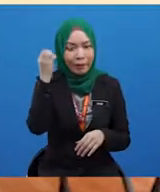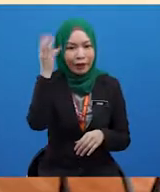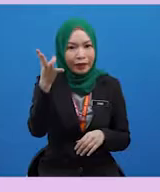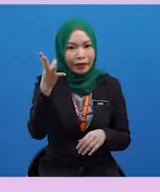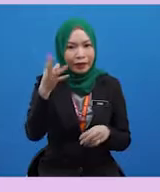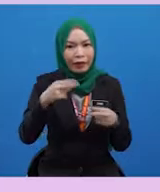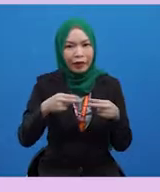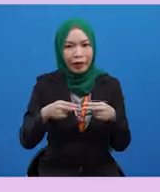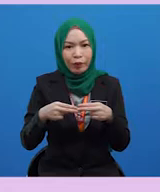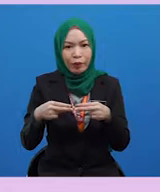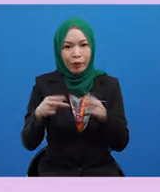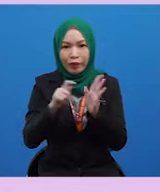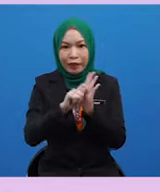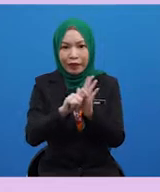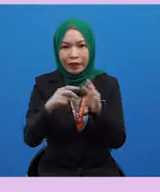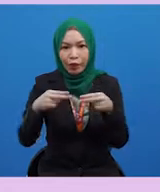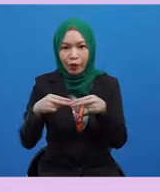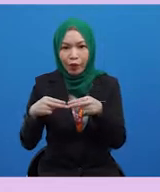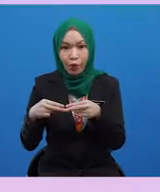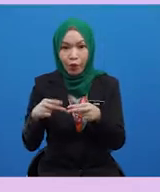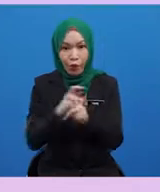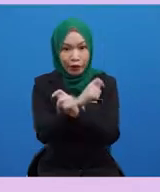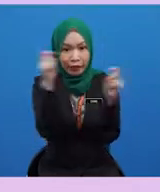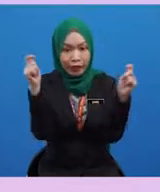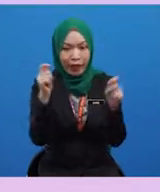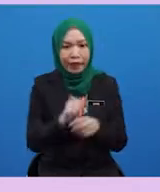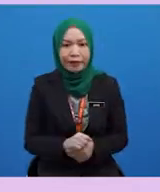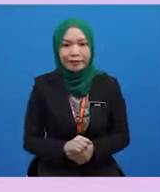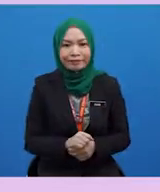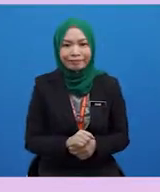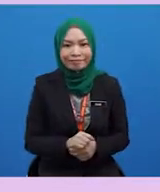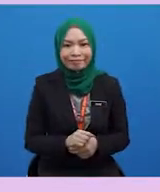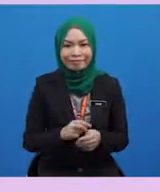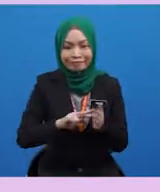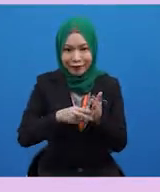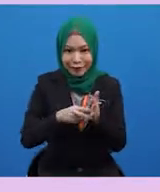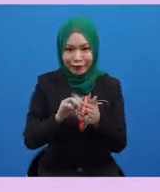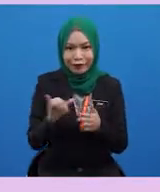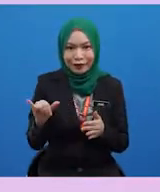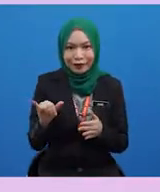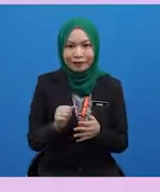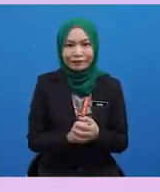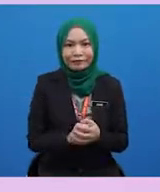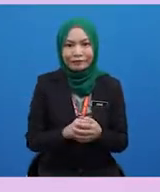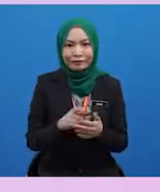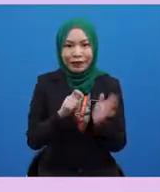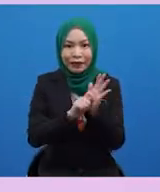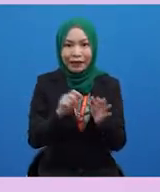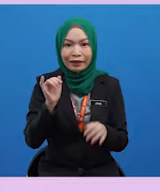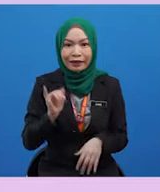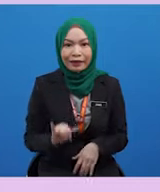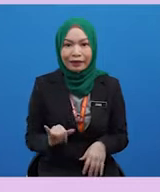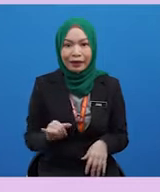pula. Penanda penghubung tentangan ialah penanda penghubung yang berfungsi